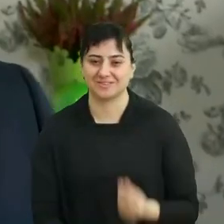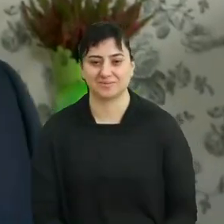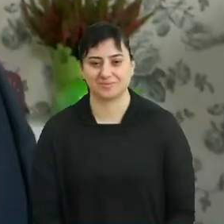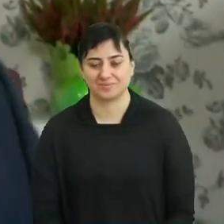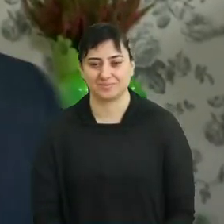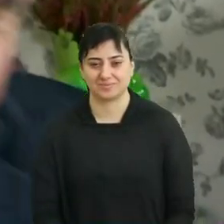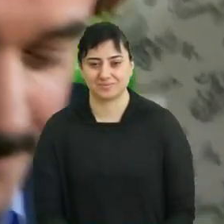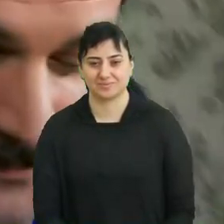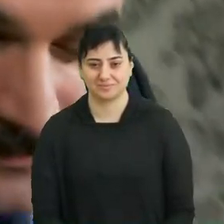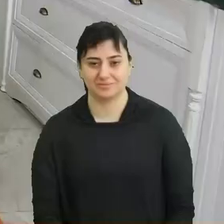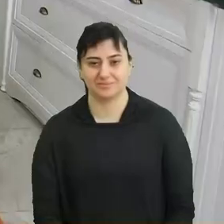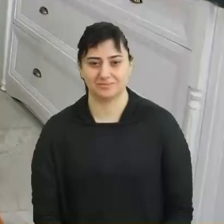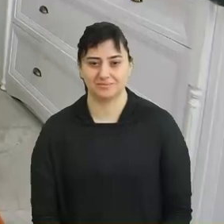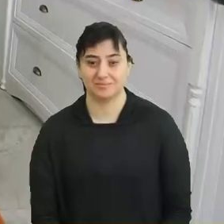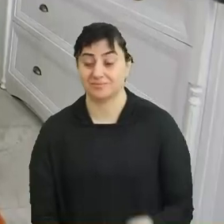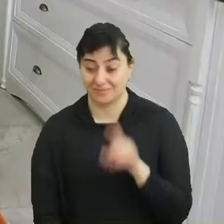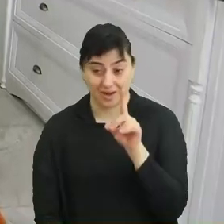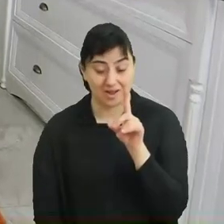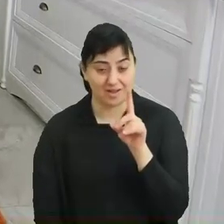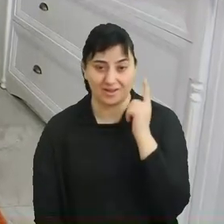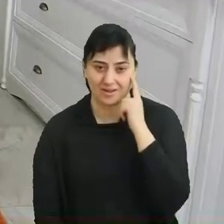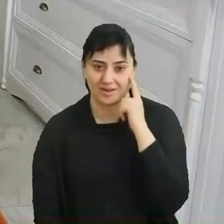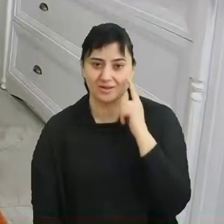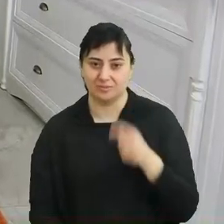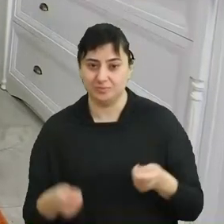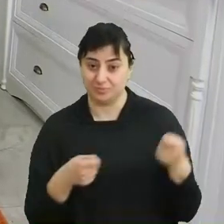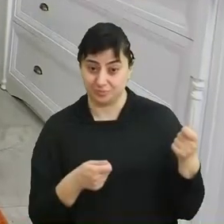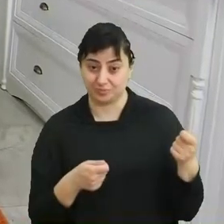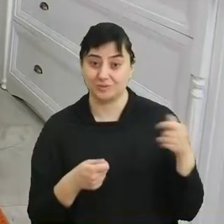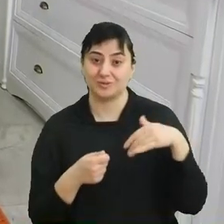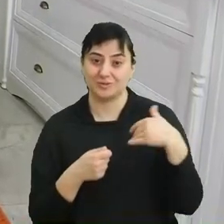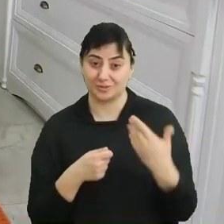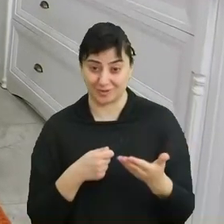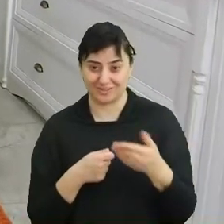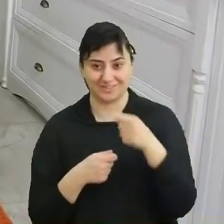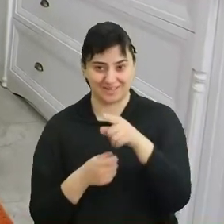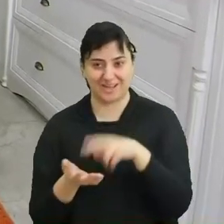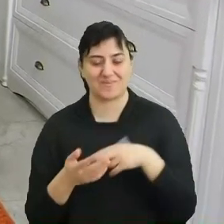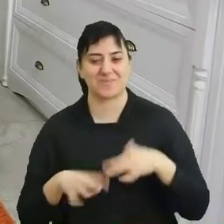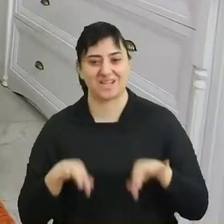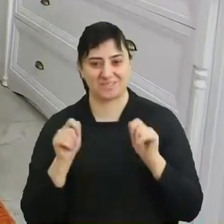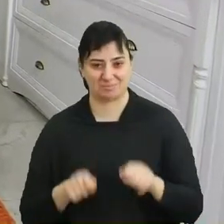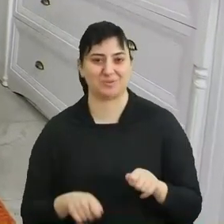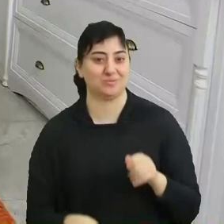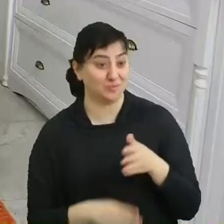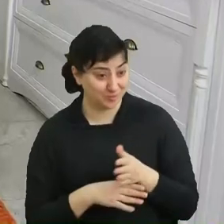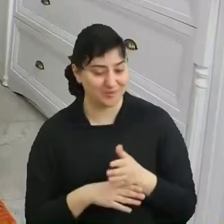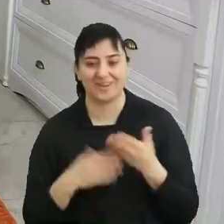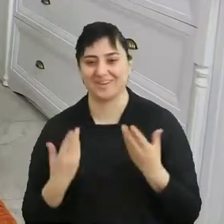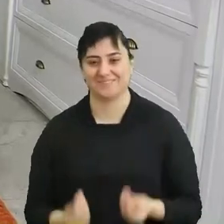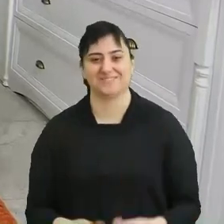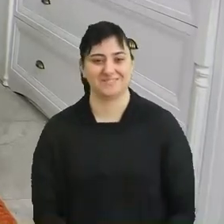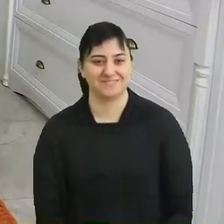Hadi. Bu arada bunları götüreyim. Hı hı. Sonra da sana kahvaltı hazırlayacağım. Gerçekten. Evet.